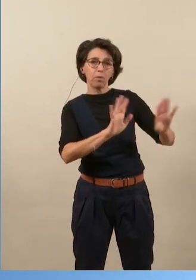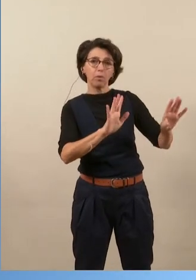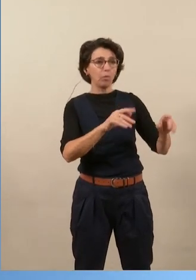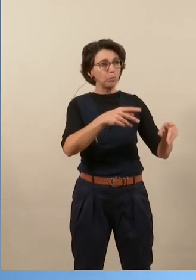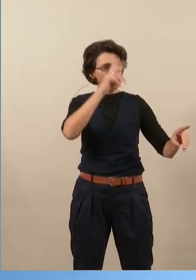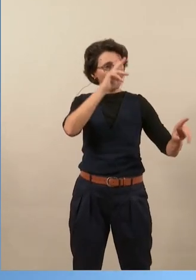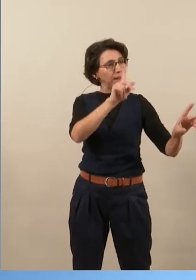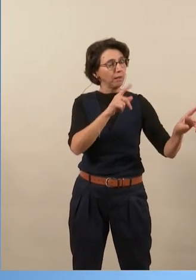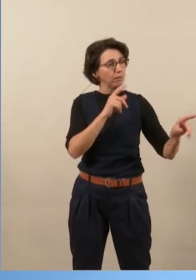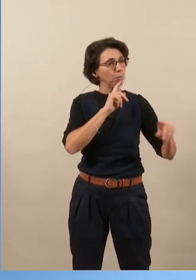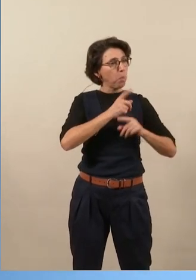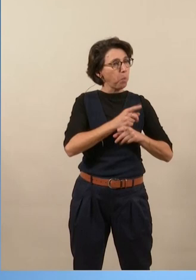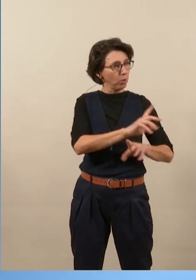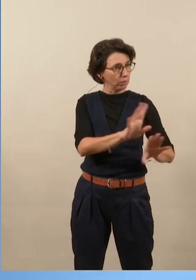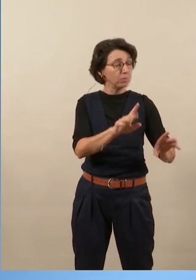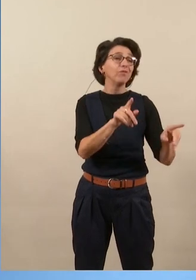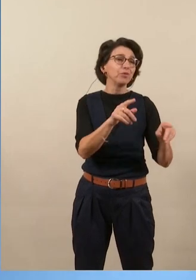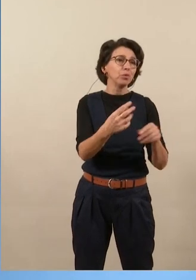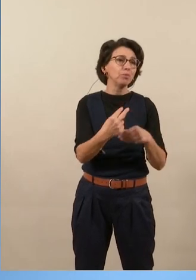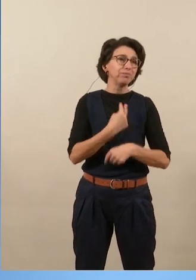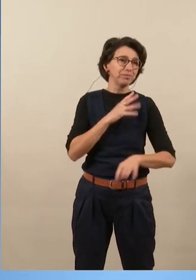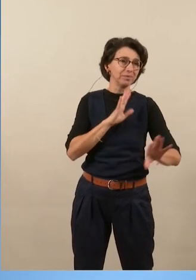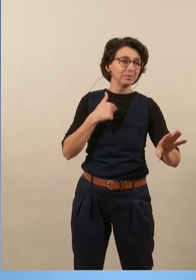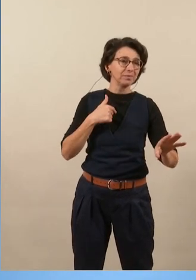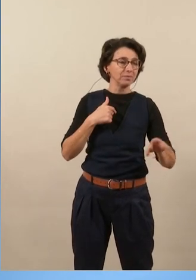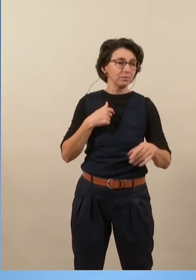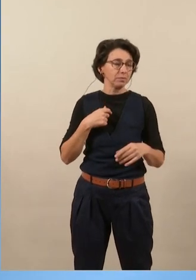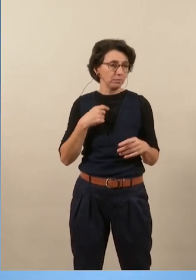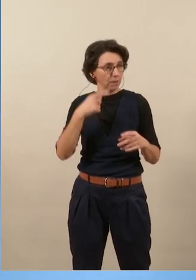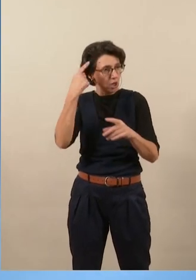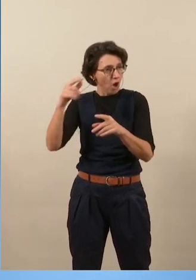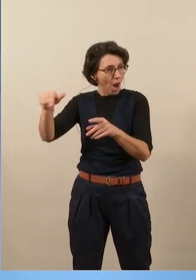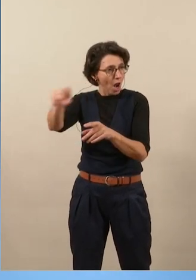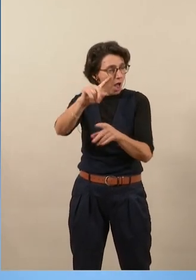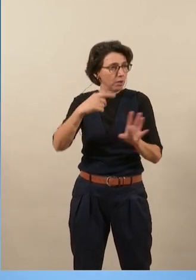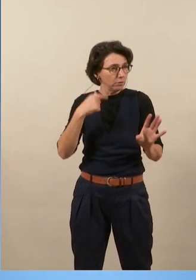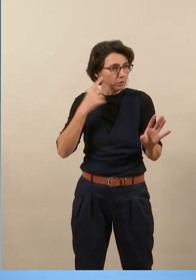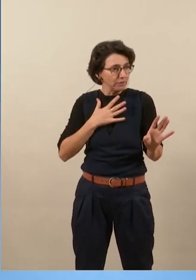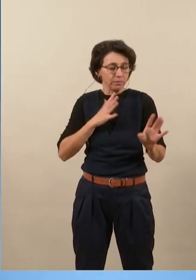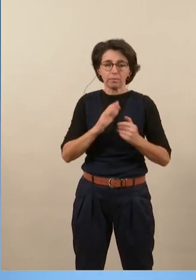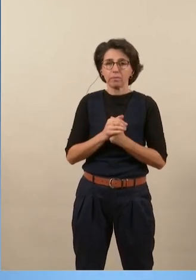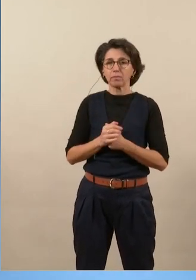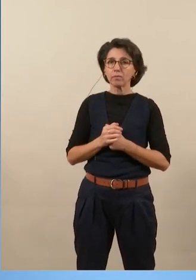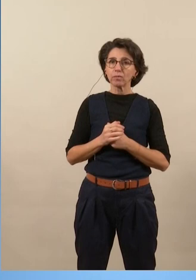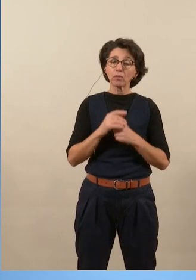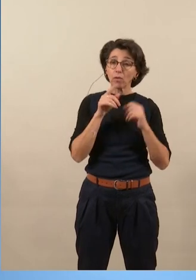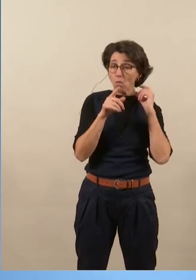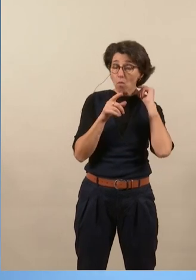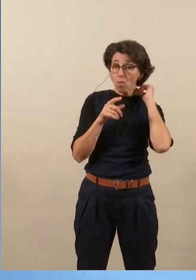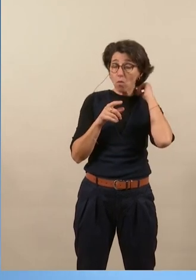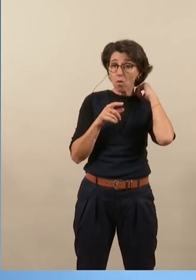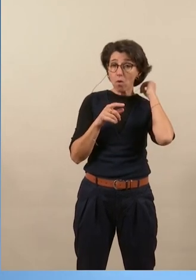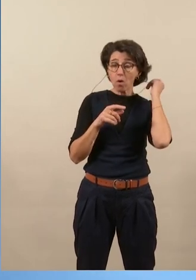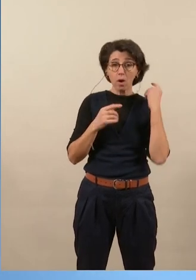contrairement à vous je pense que il y a de l'intelligence partout et donc le sachant vousueer à